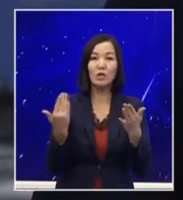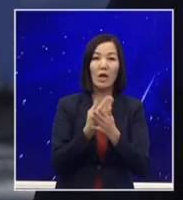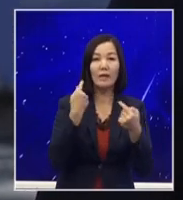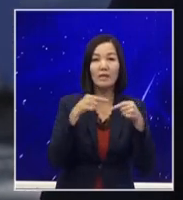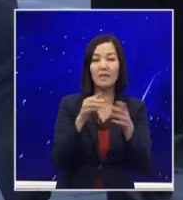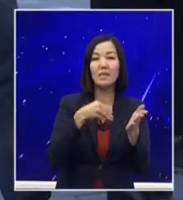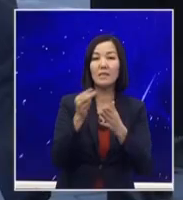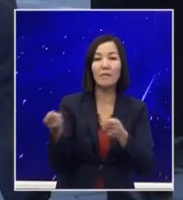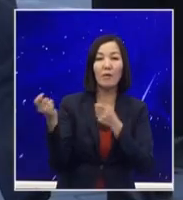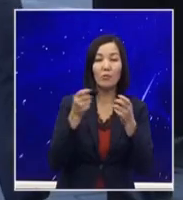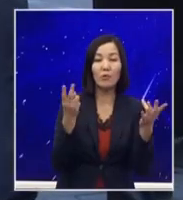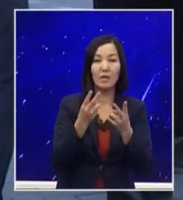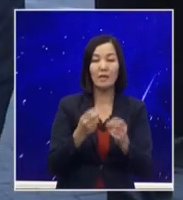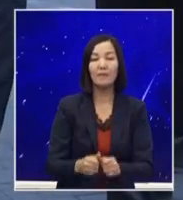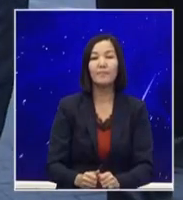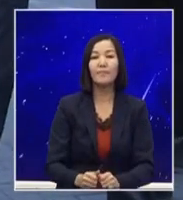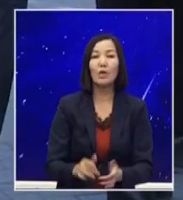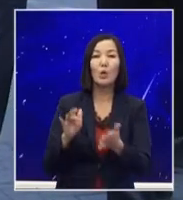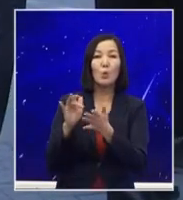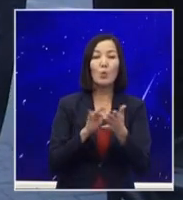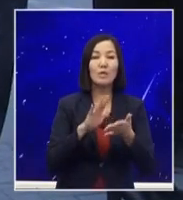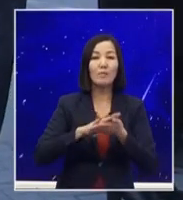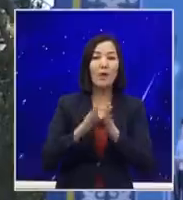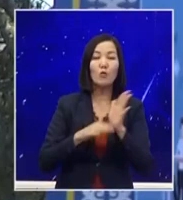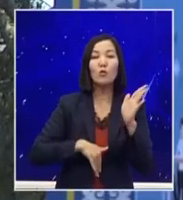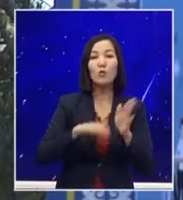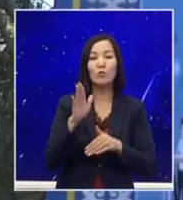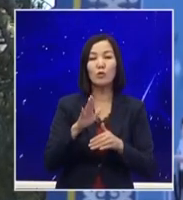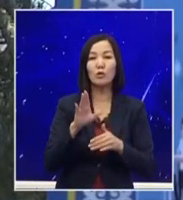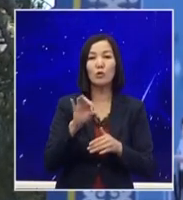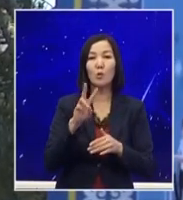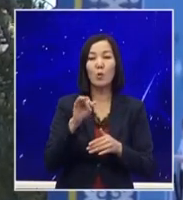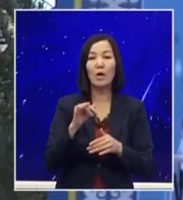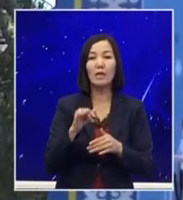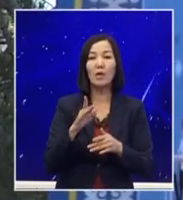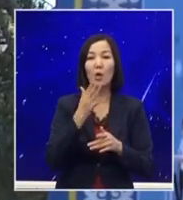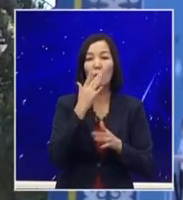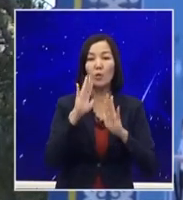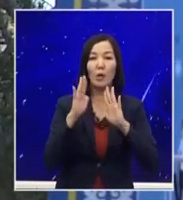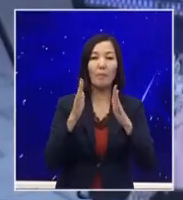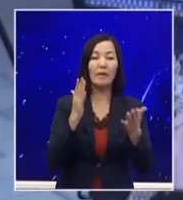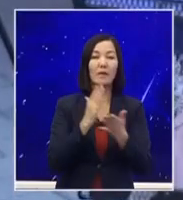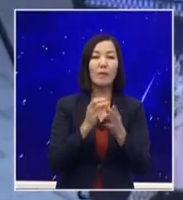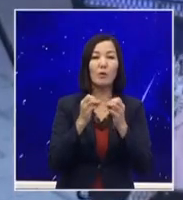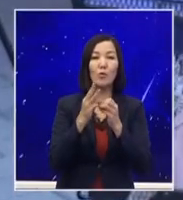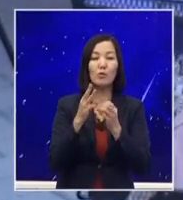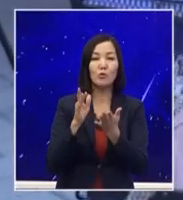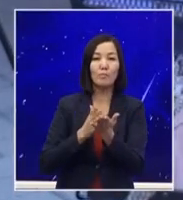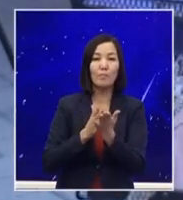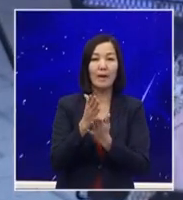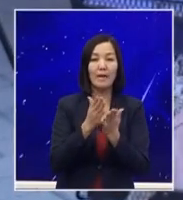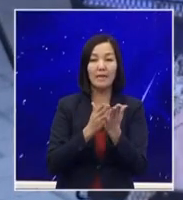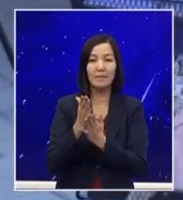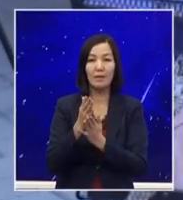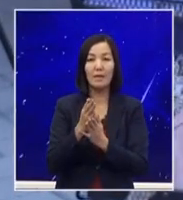алу. Сарқан ауданының туризм әлеуеті зор. Аймақта Жоңғар алатауы ұлттық паркі бар. Мұндағы 13 туристік бағытпен 1,5